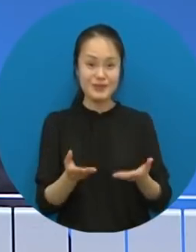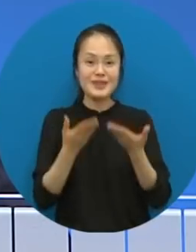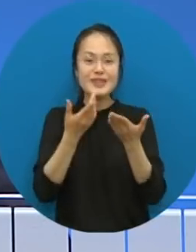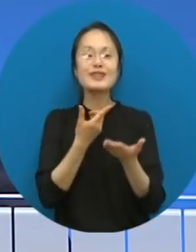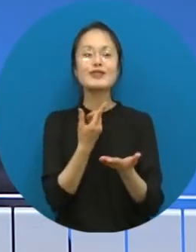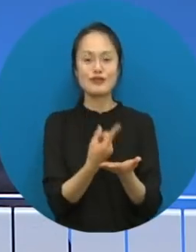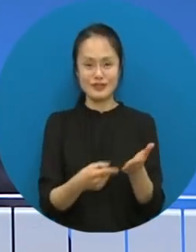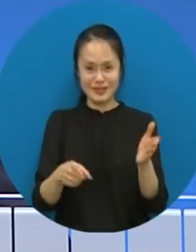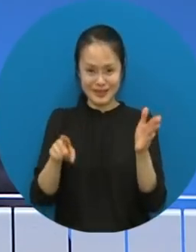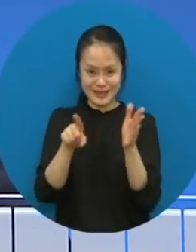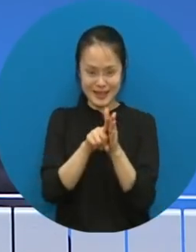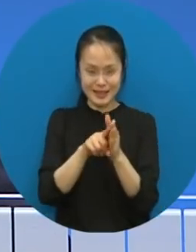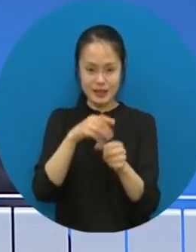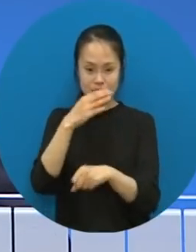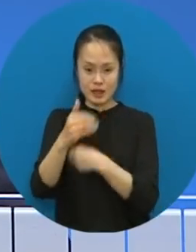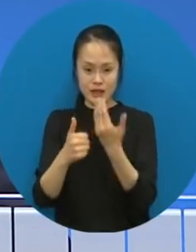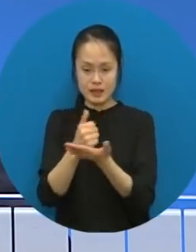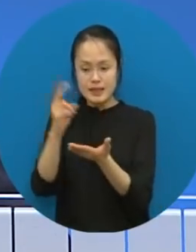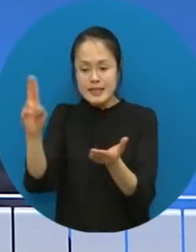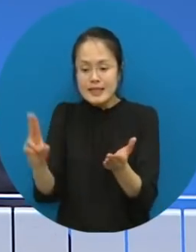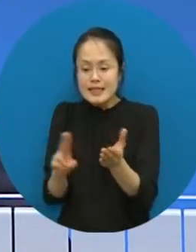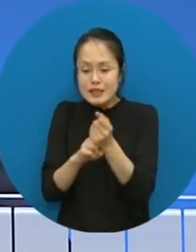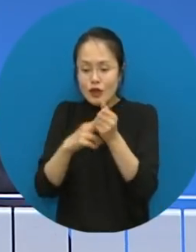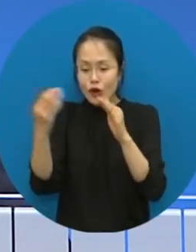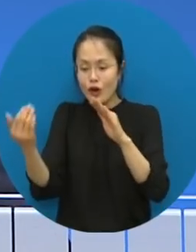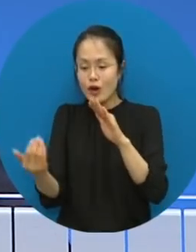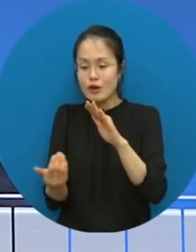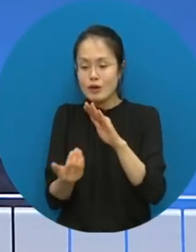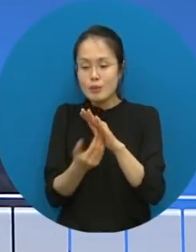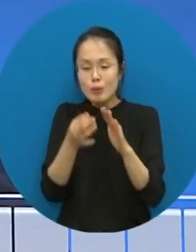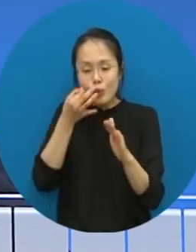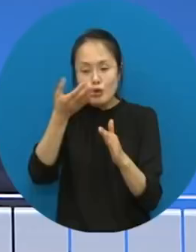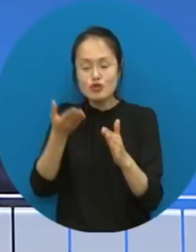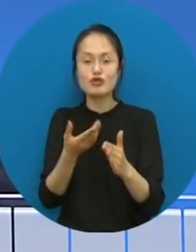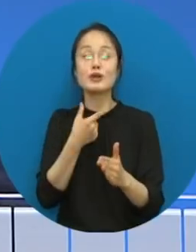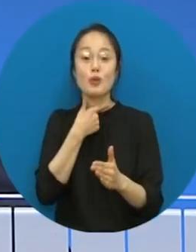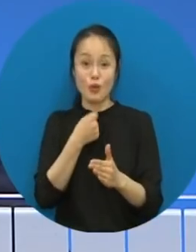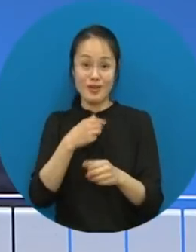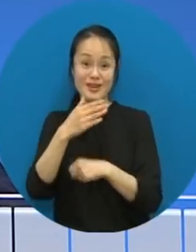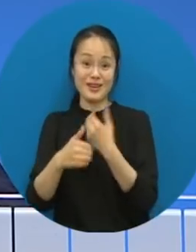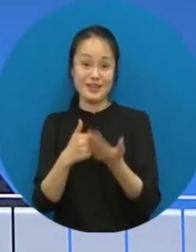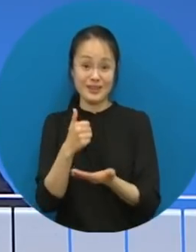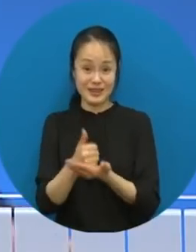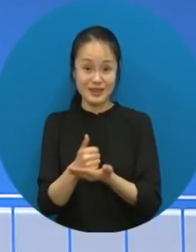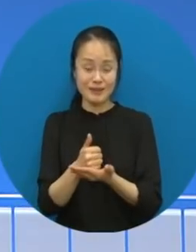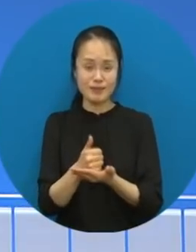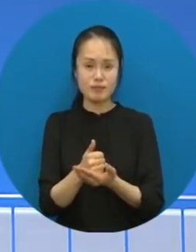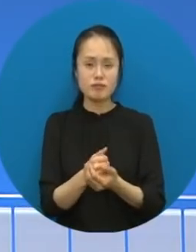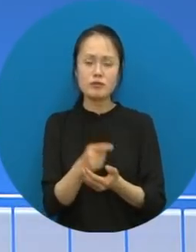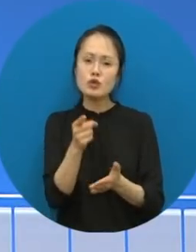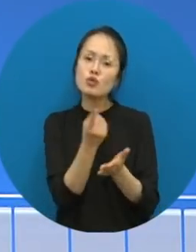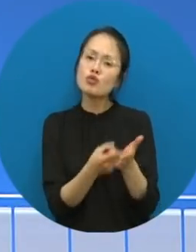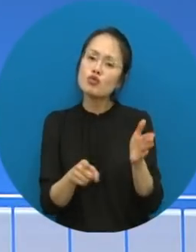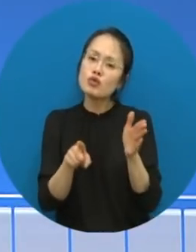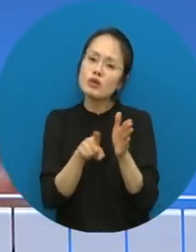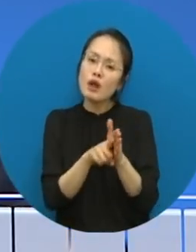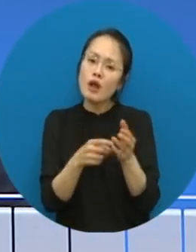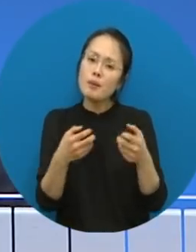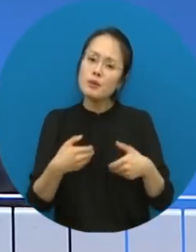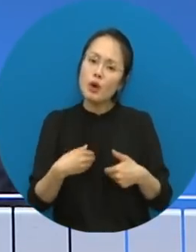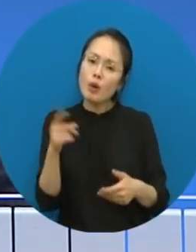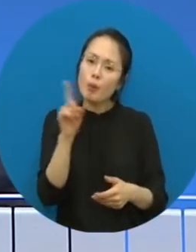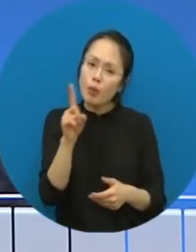이적을 원하십니다. 하나님의 영광을 위하여 말이죠. 근데 그러려면 하나님이 원하시는 용사의